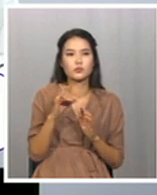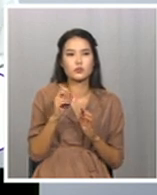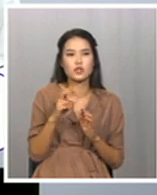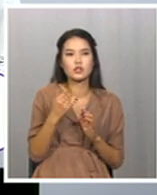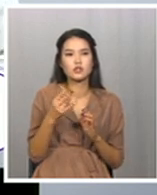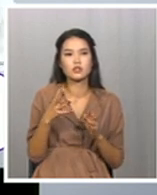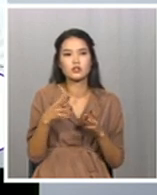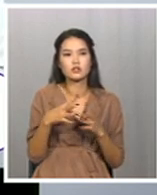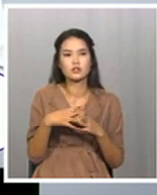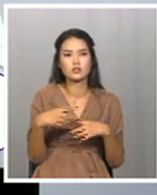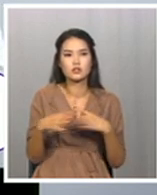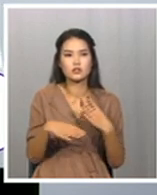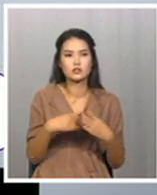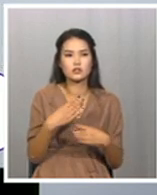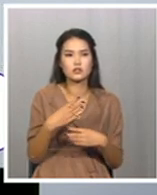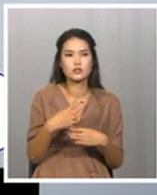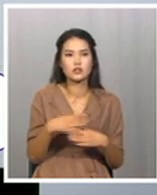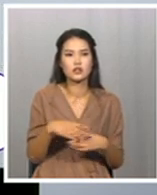ығыстырып шығарады.